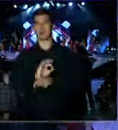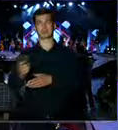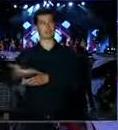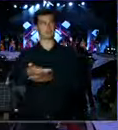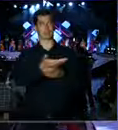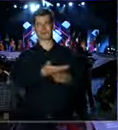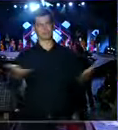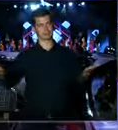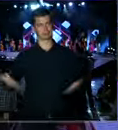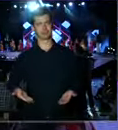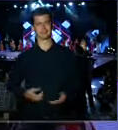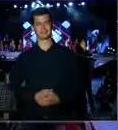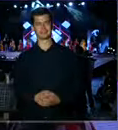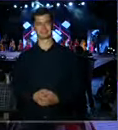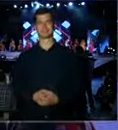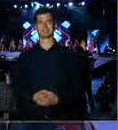scenę.